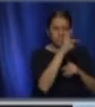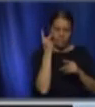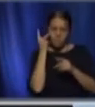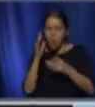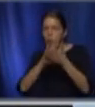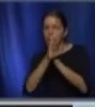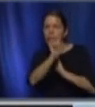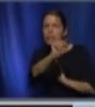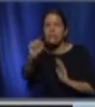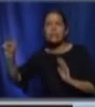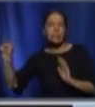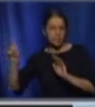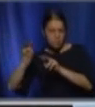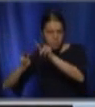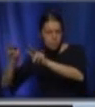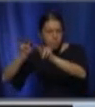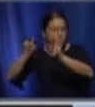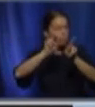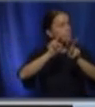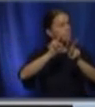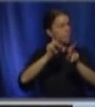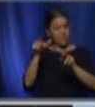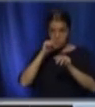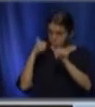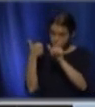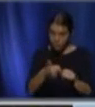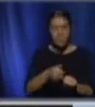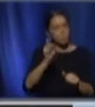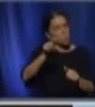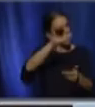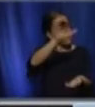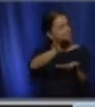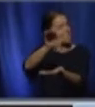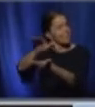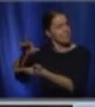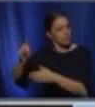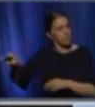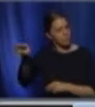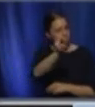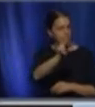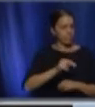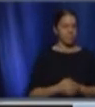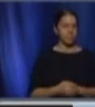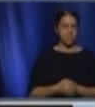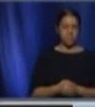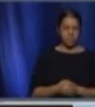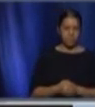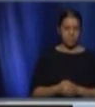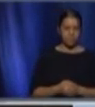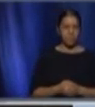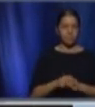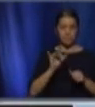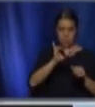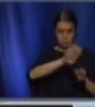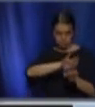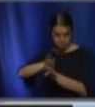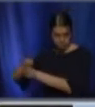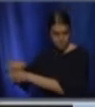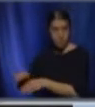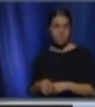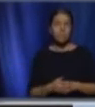Puis peut-être si je rajoutais quelque chose, c'est toute la question des hospitalisations. Puis j'aimerais qu'on prenne